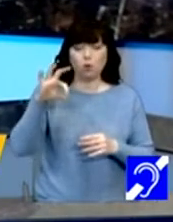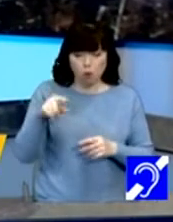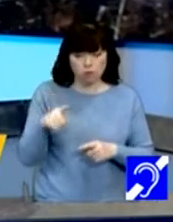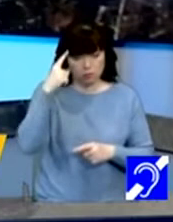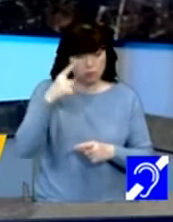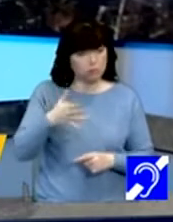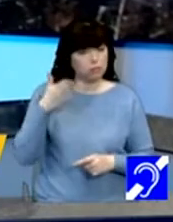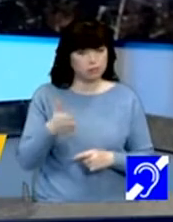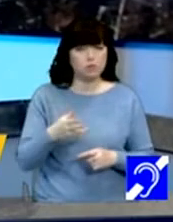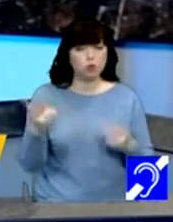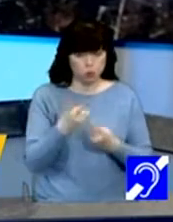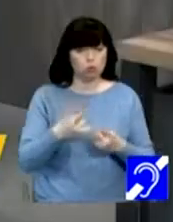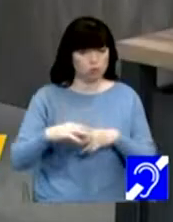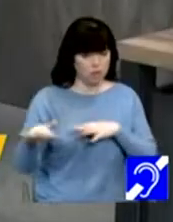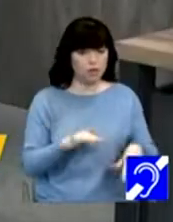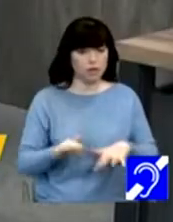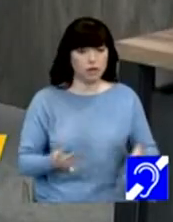că trebuie să acționeze.